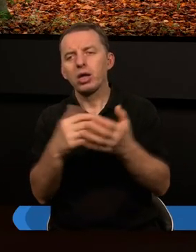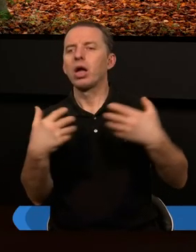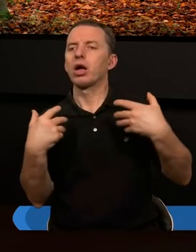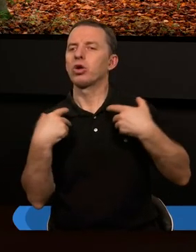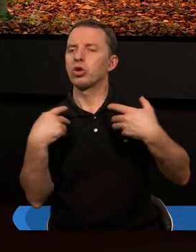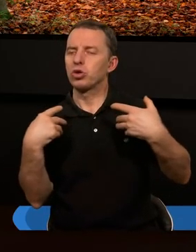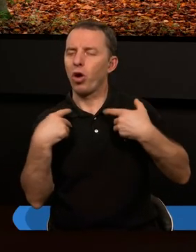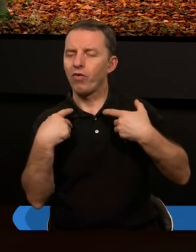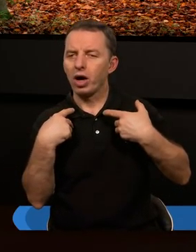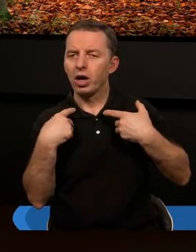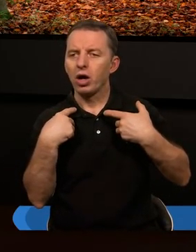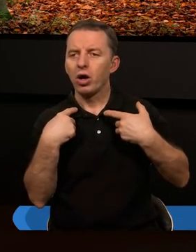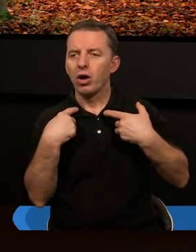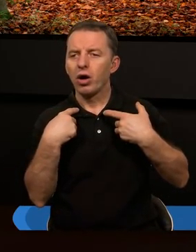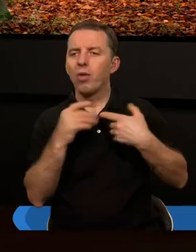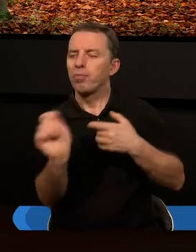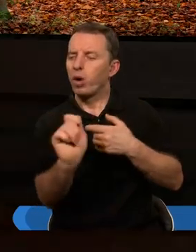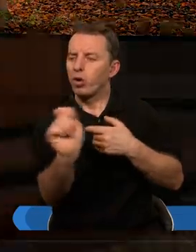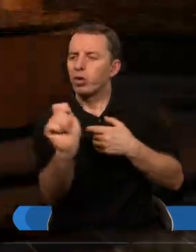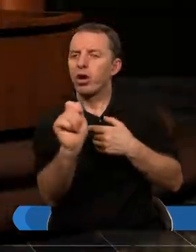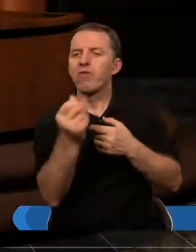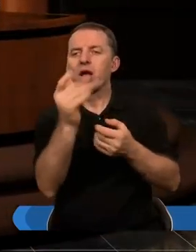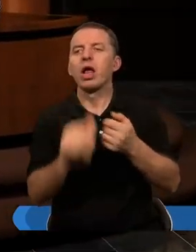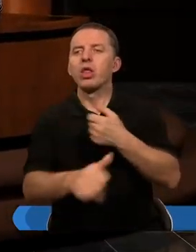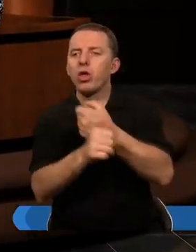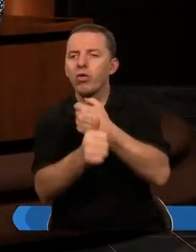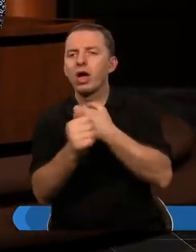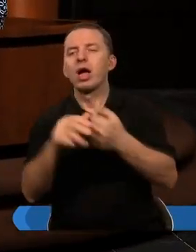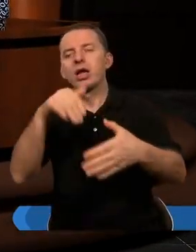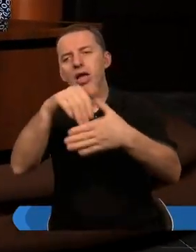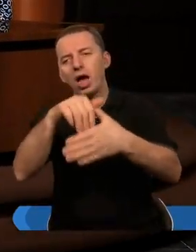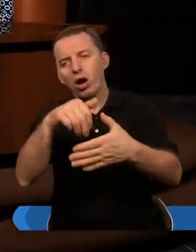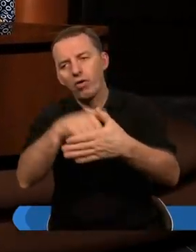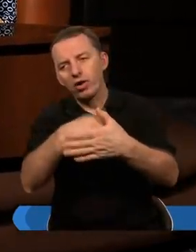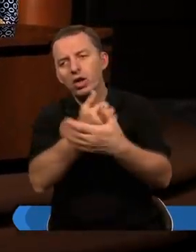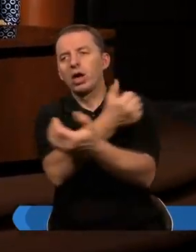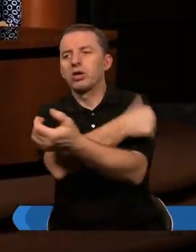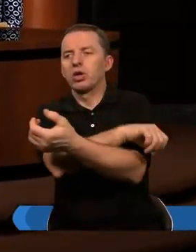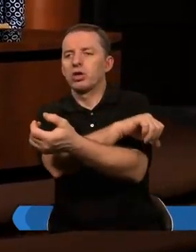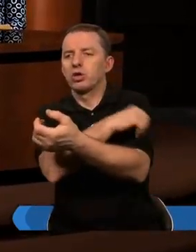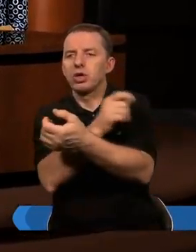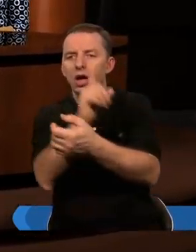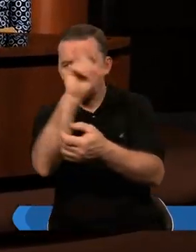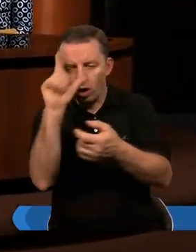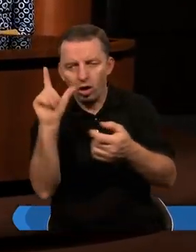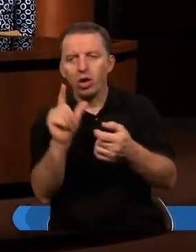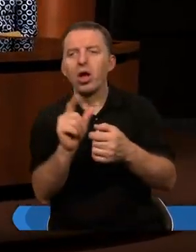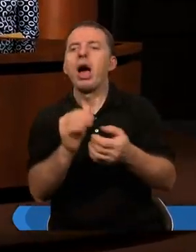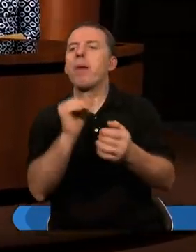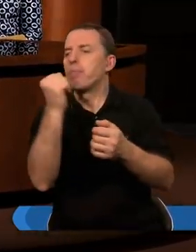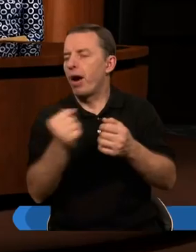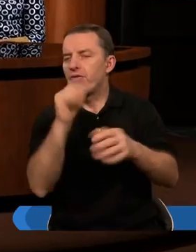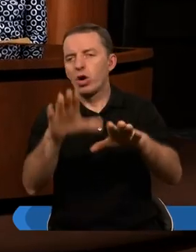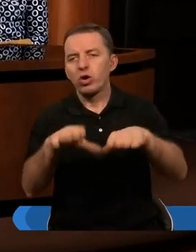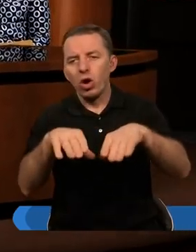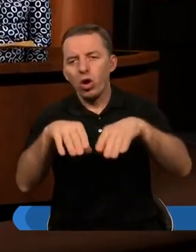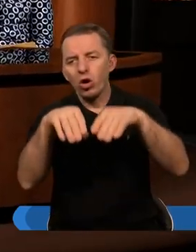życiowe. Poruszają wiele aspektów zachowania chrześcijanina. I Paweł